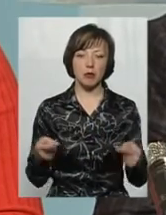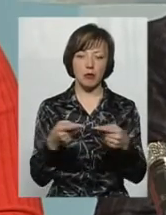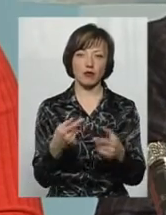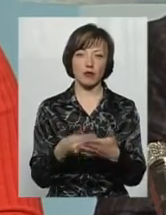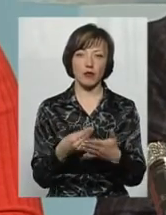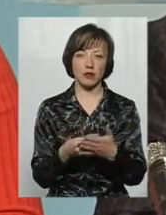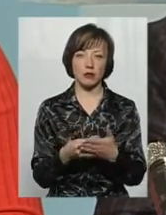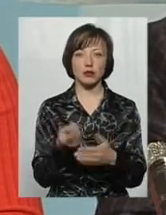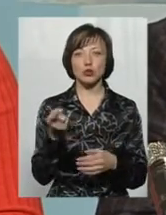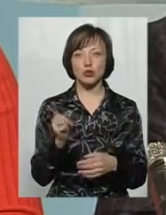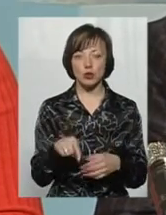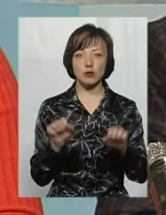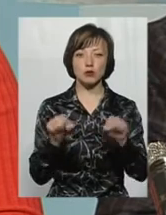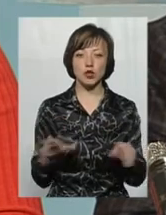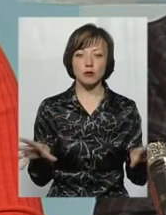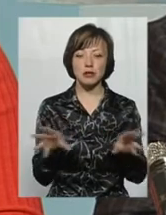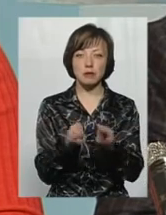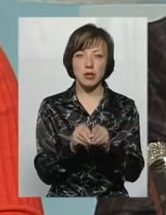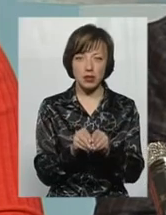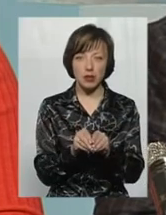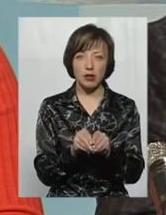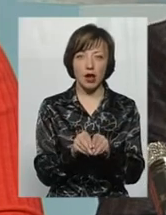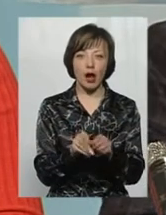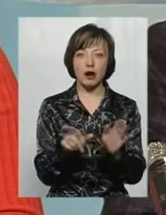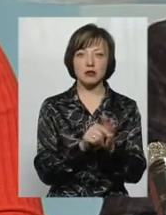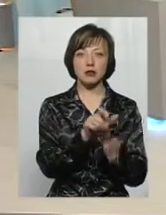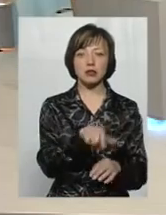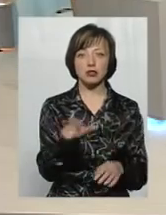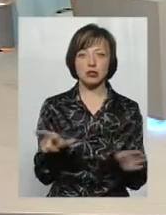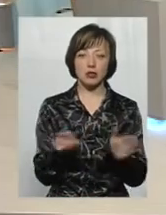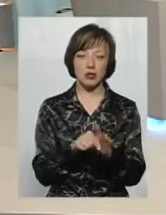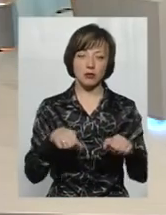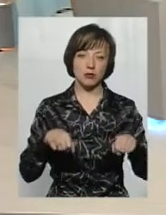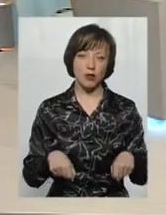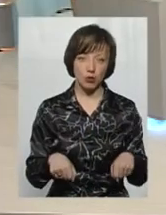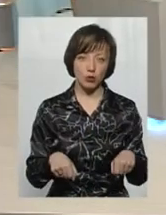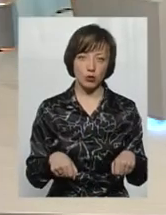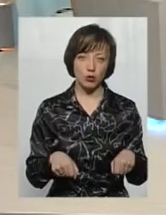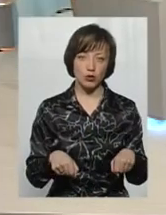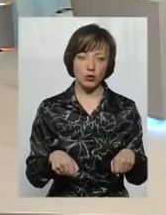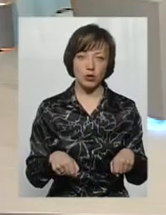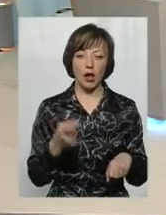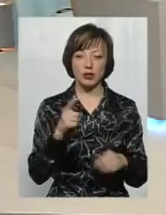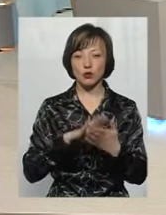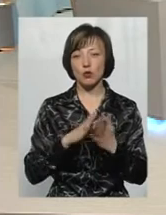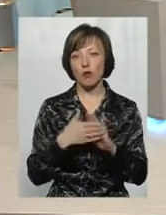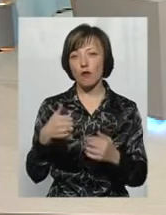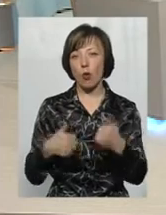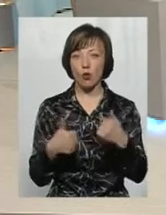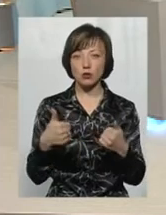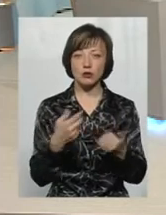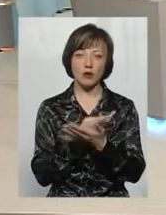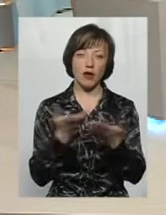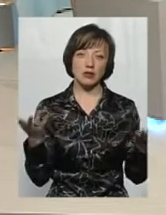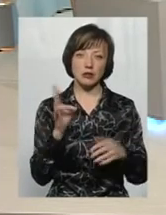вартість. Тоді ми можемо разом, тільки спільно разом з пасажиром, разом з владою, разом ми можемо цей. Ті умови конкурсу, які виставили